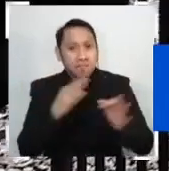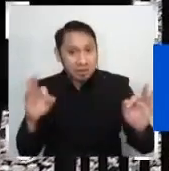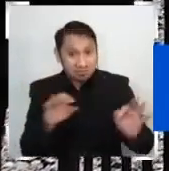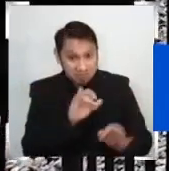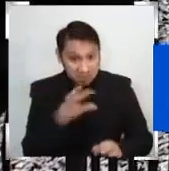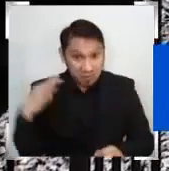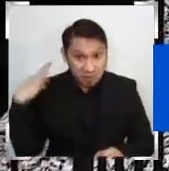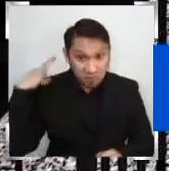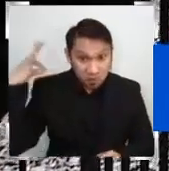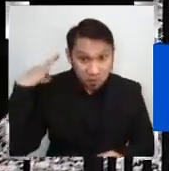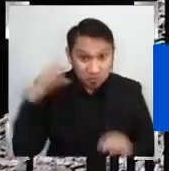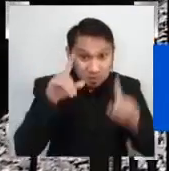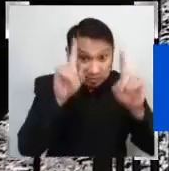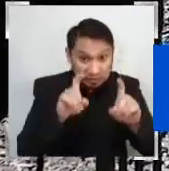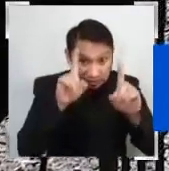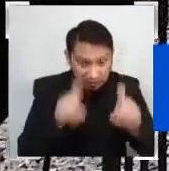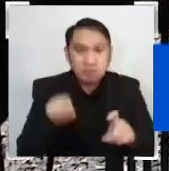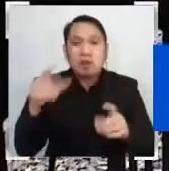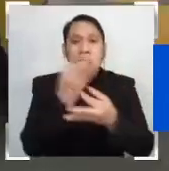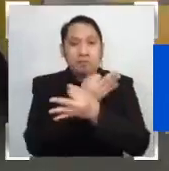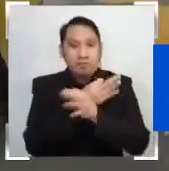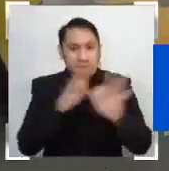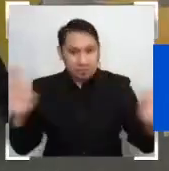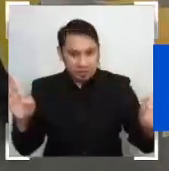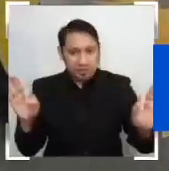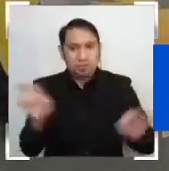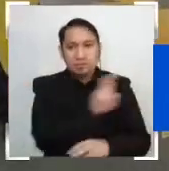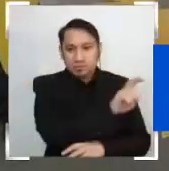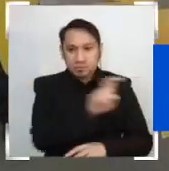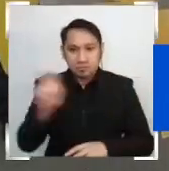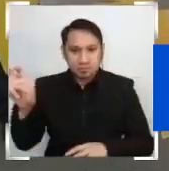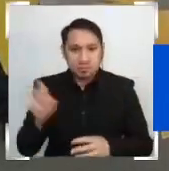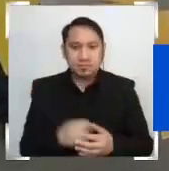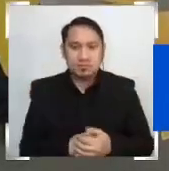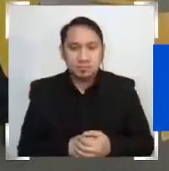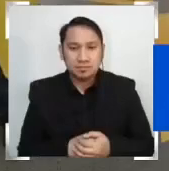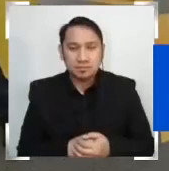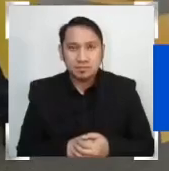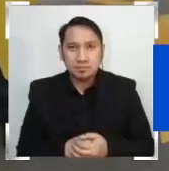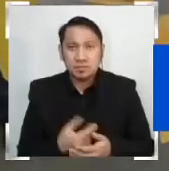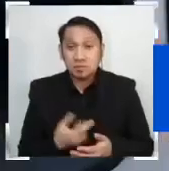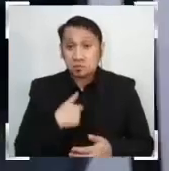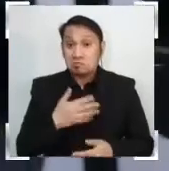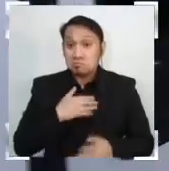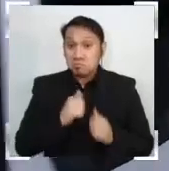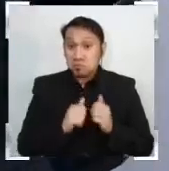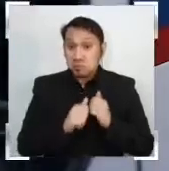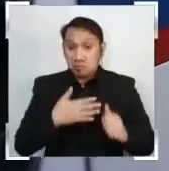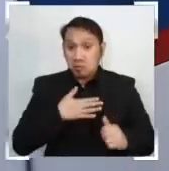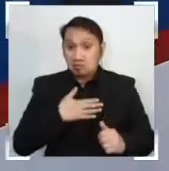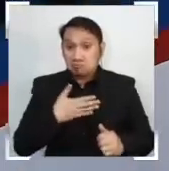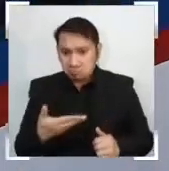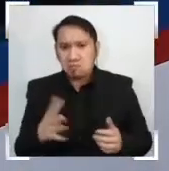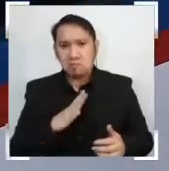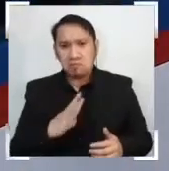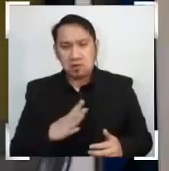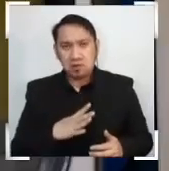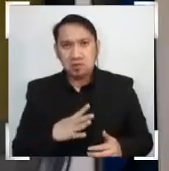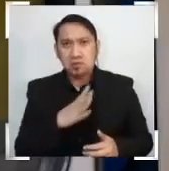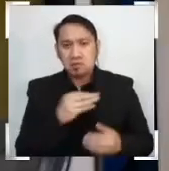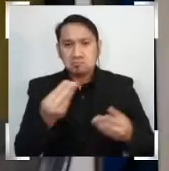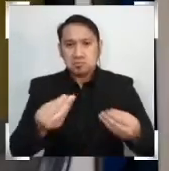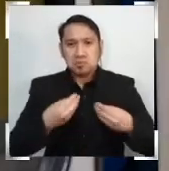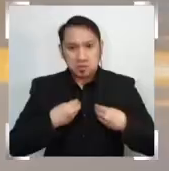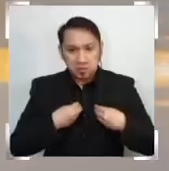Kung ako nga yun, wala naman akong facility. Pa-random na ako kasi at least libre. Diba? Tapos bibigyan pa namin ng free